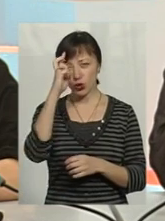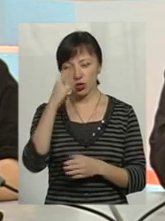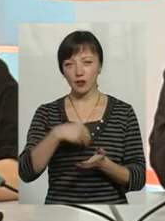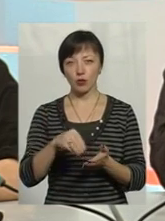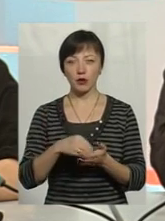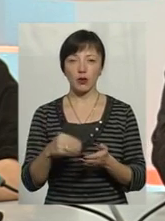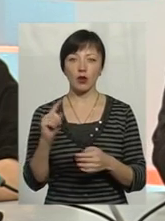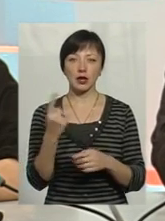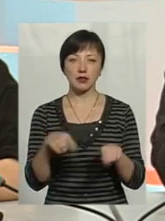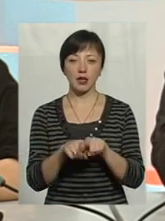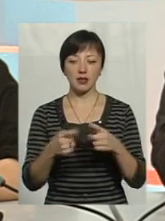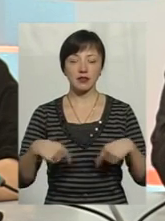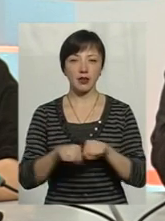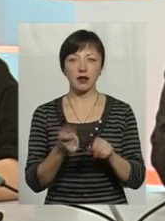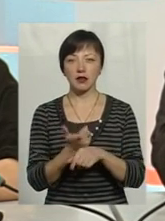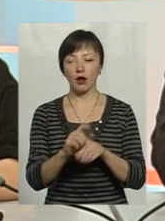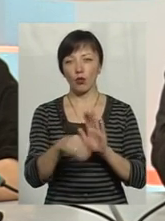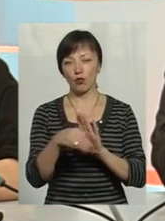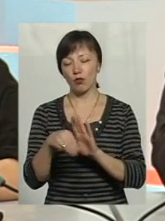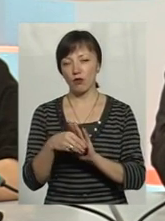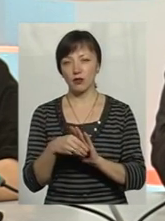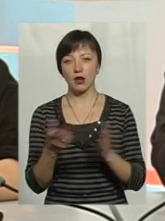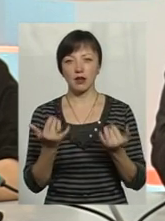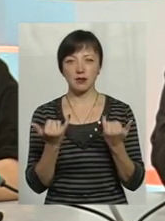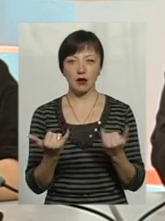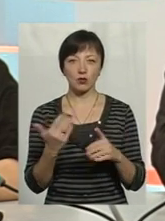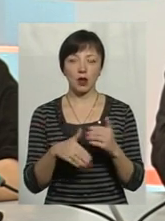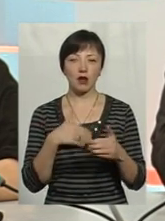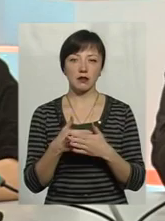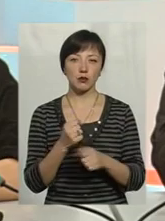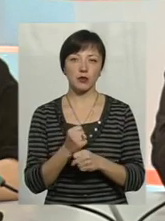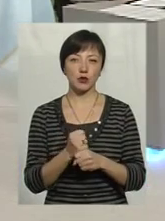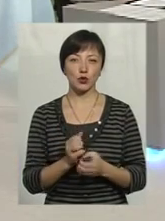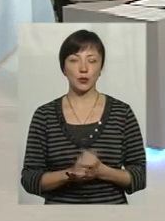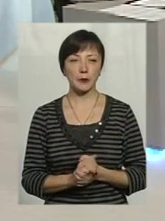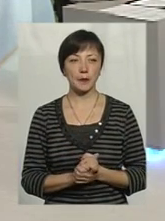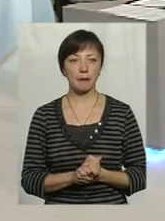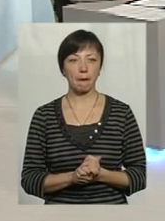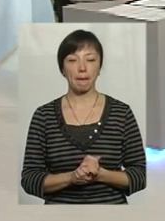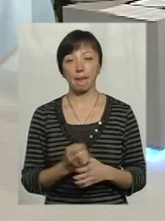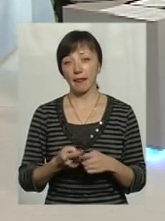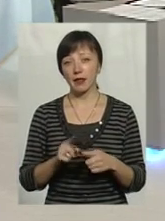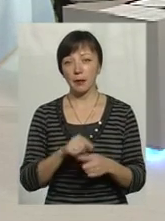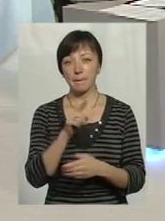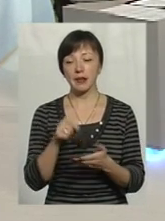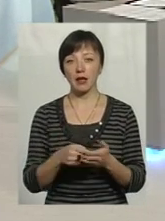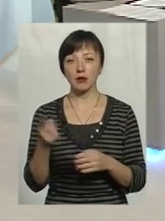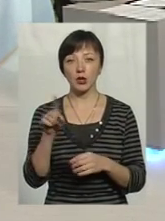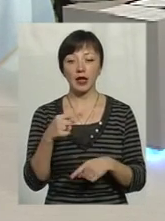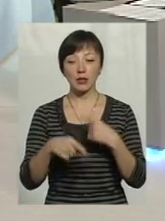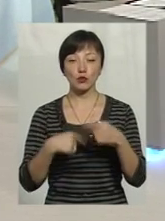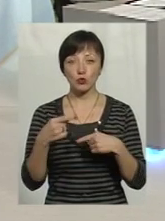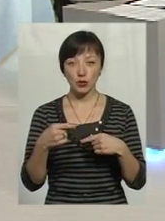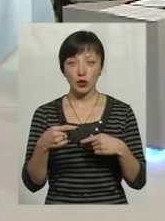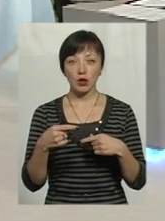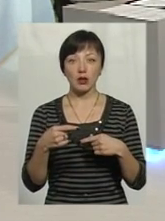закупівель, одна із таких сфер найкорумпованих, яка зараз вже активно працює. Тому це питання якраз про те, що наступного